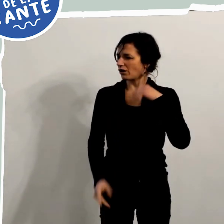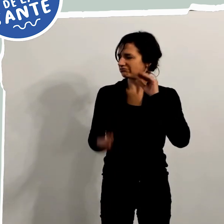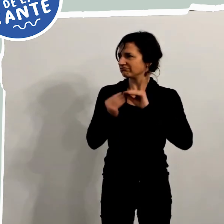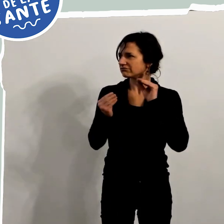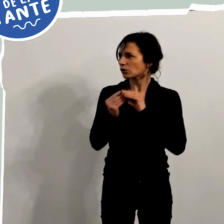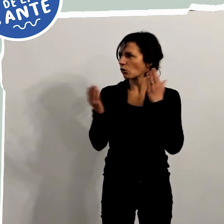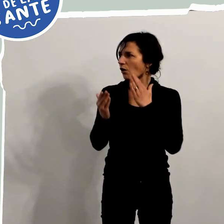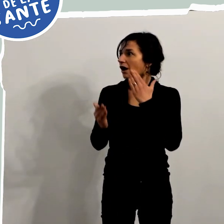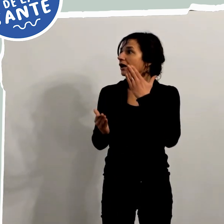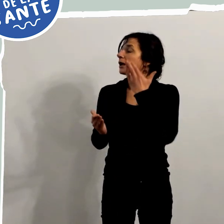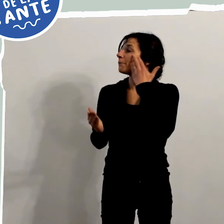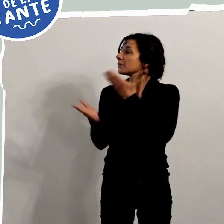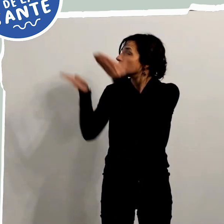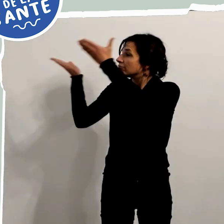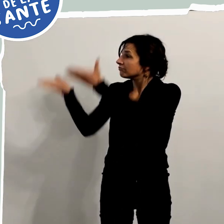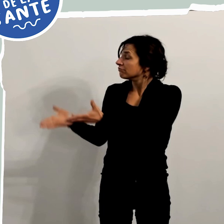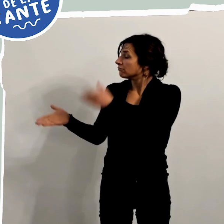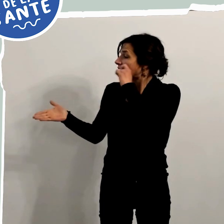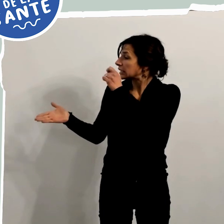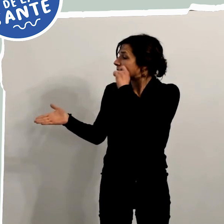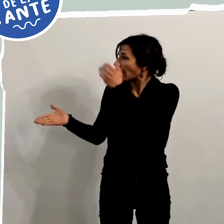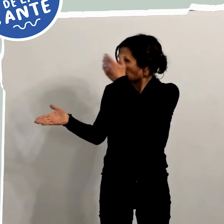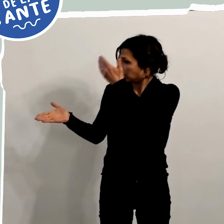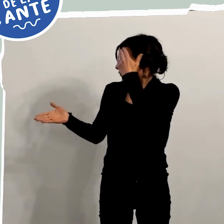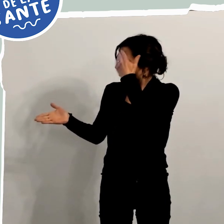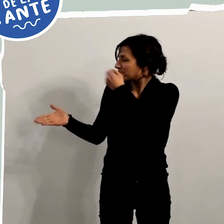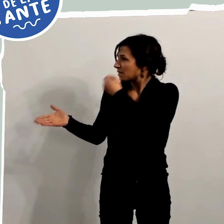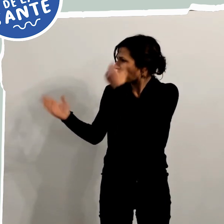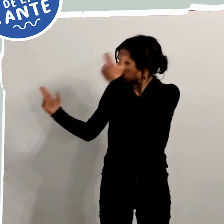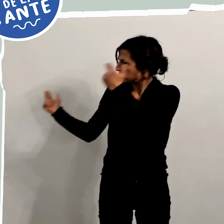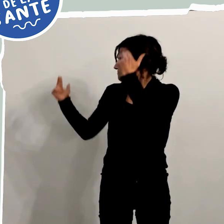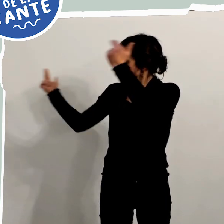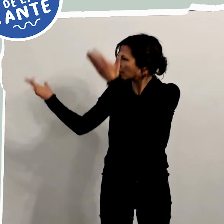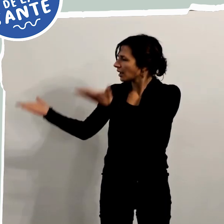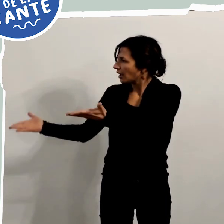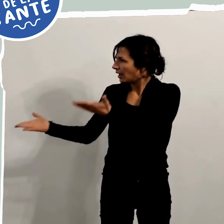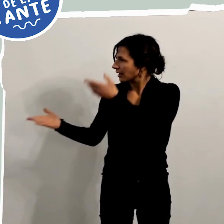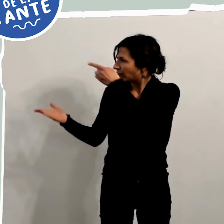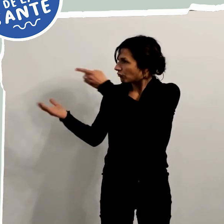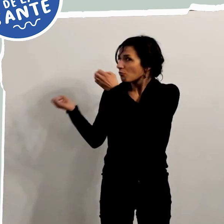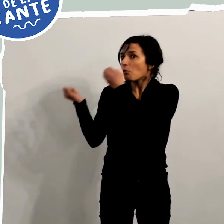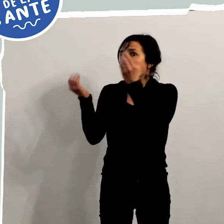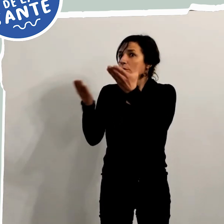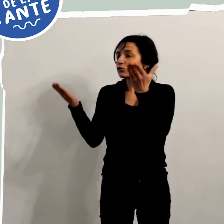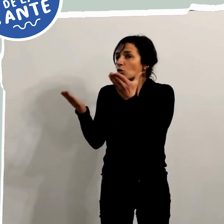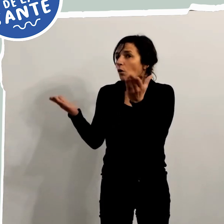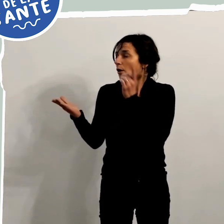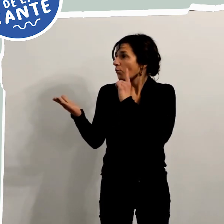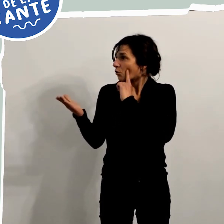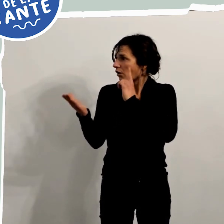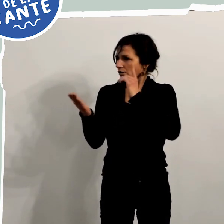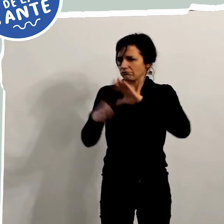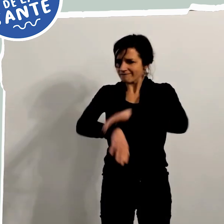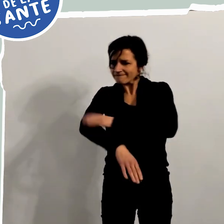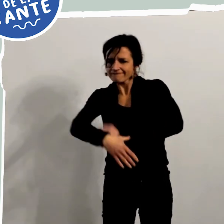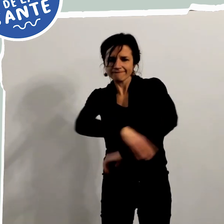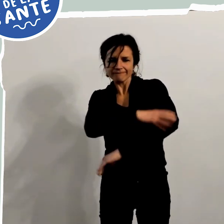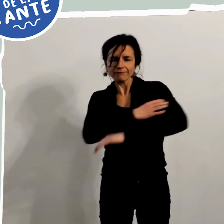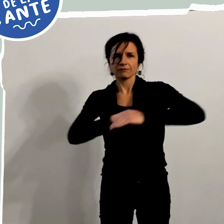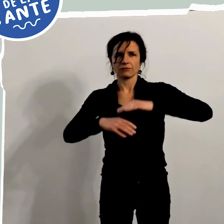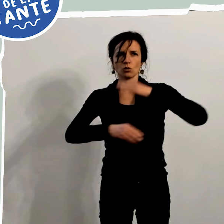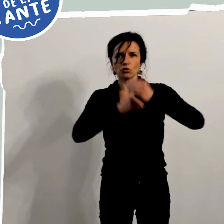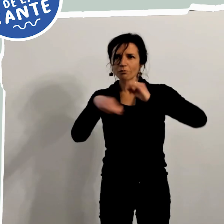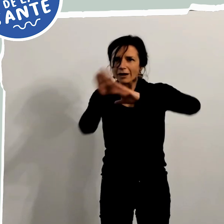si on a des experts comme vous en face de nous, qu'est-ce que vous proposez au fait comme plan d'action, comme